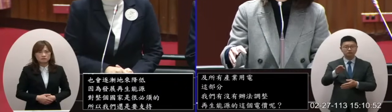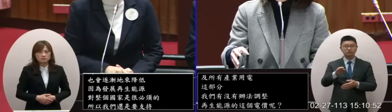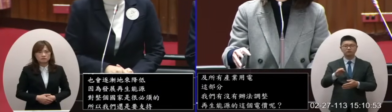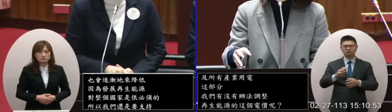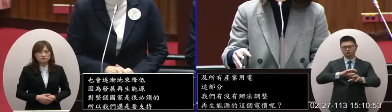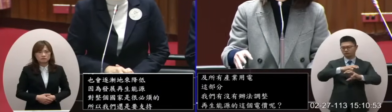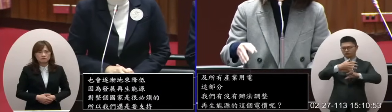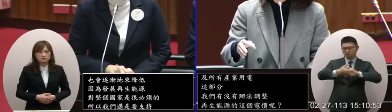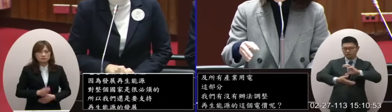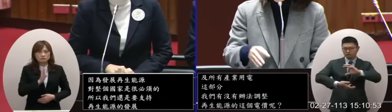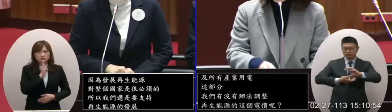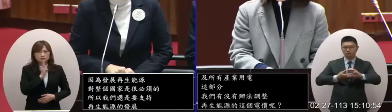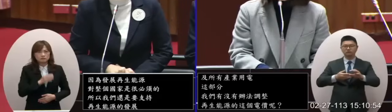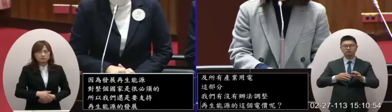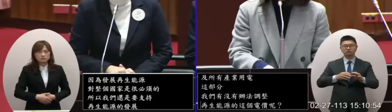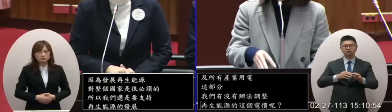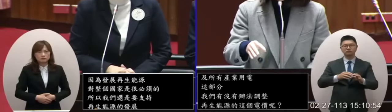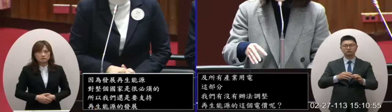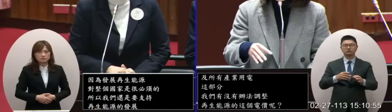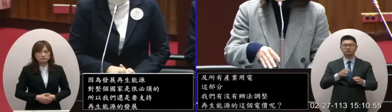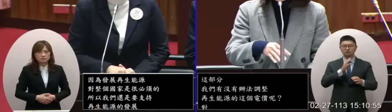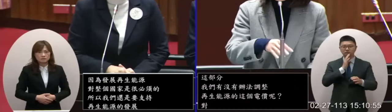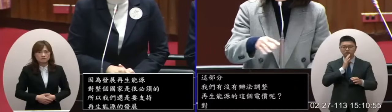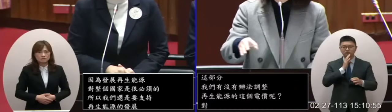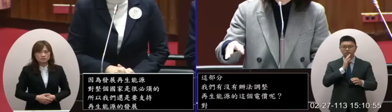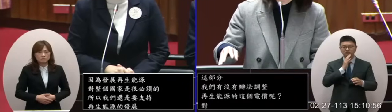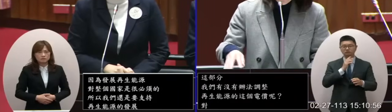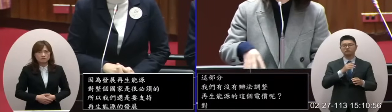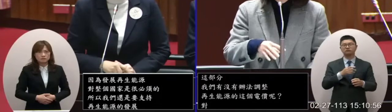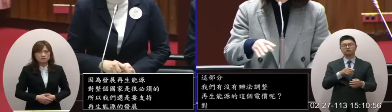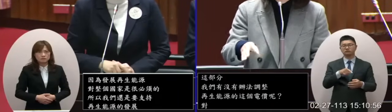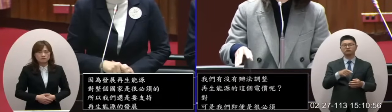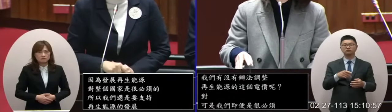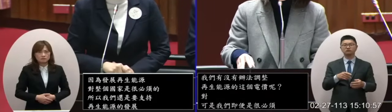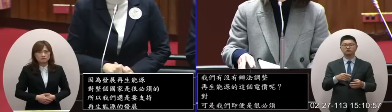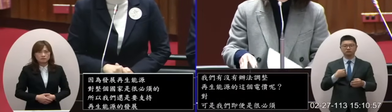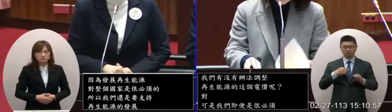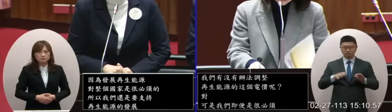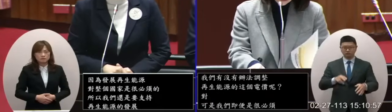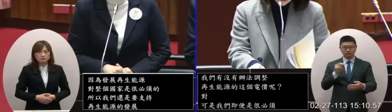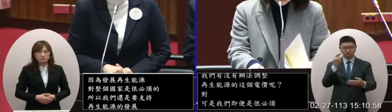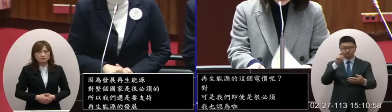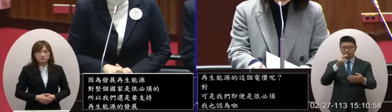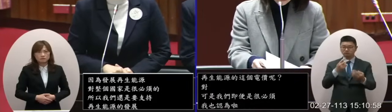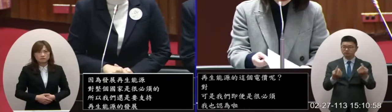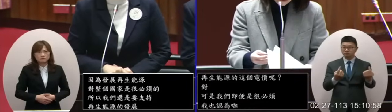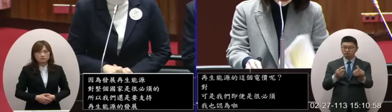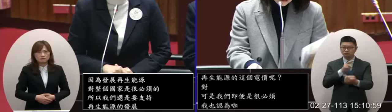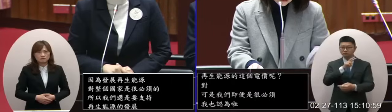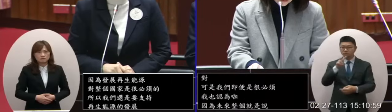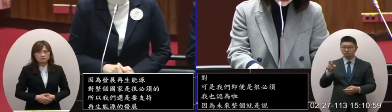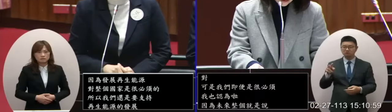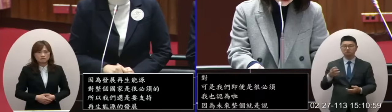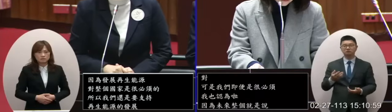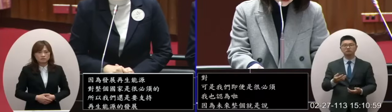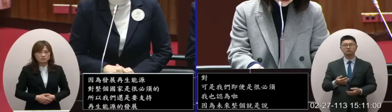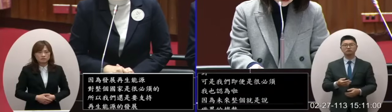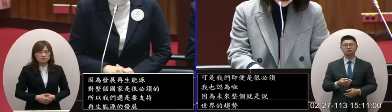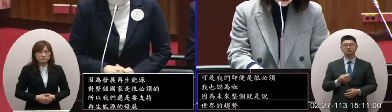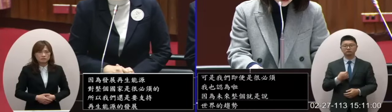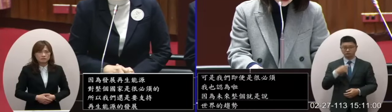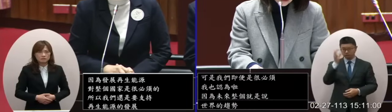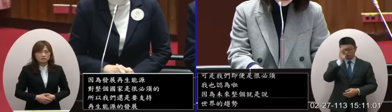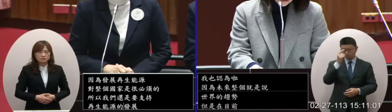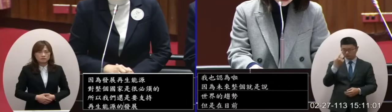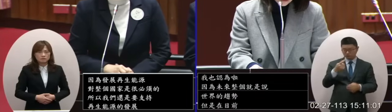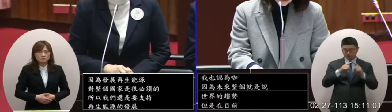界的趋势、哦、 是， 但是。在目前我们目前看到，其实我有找了一